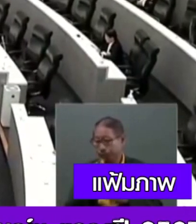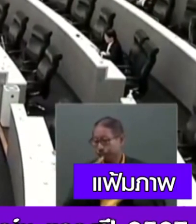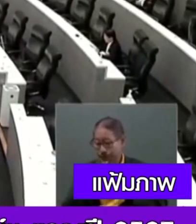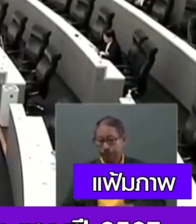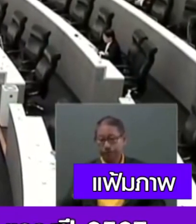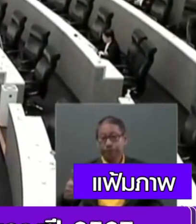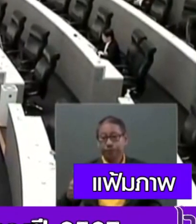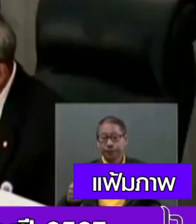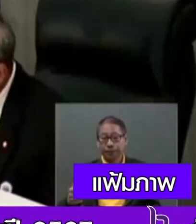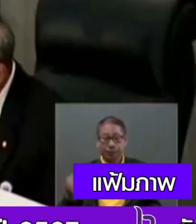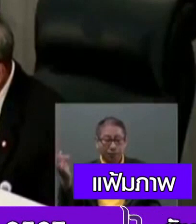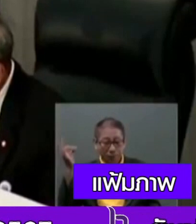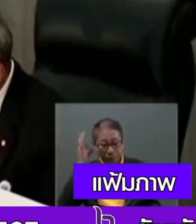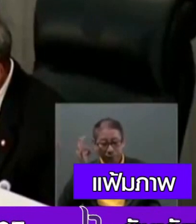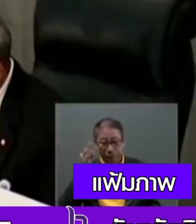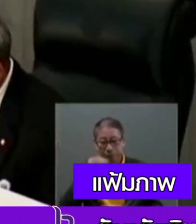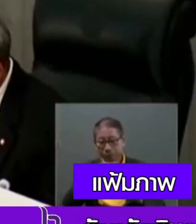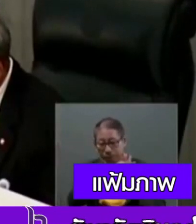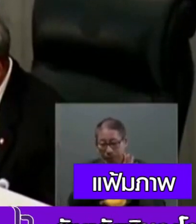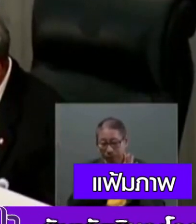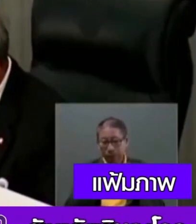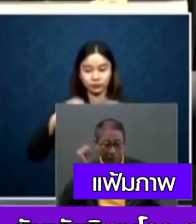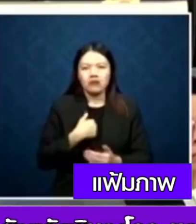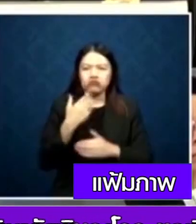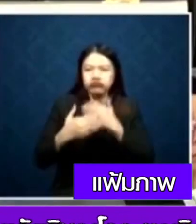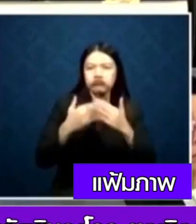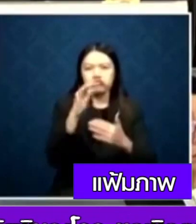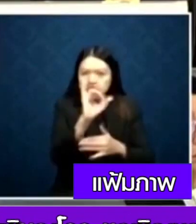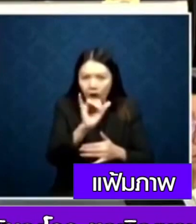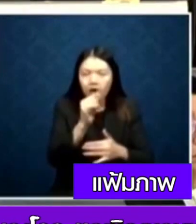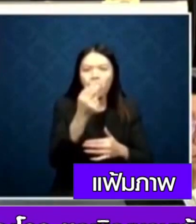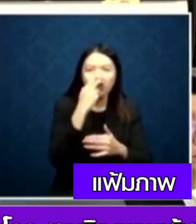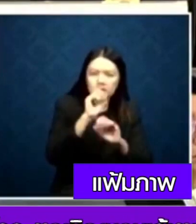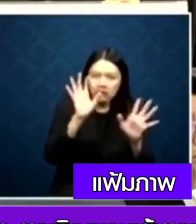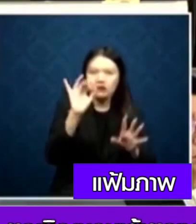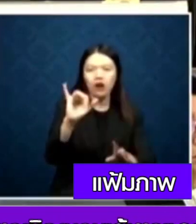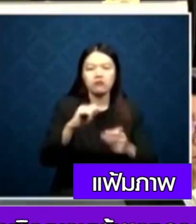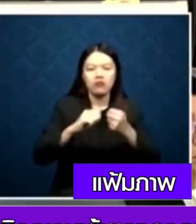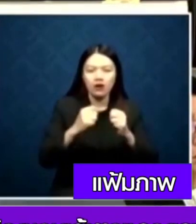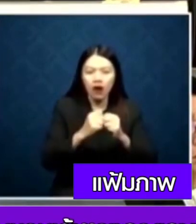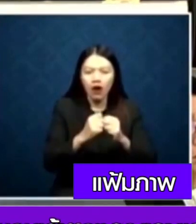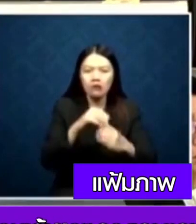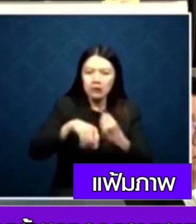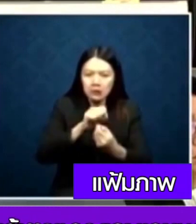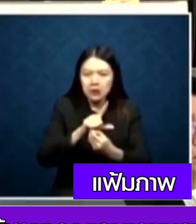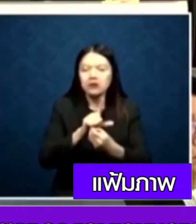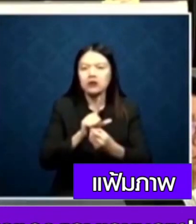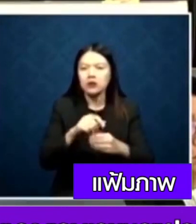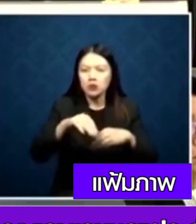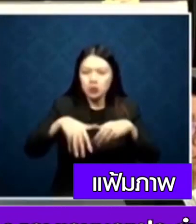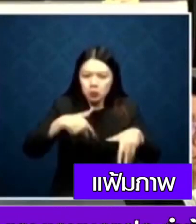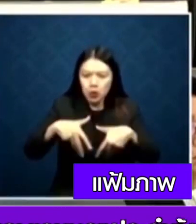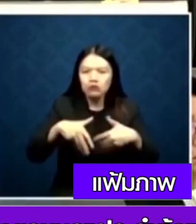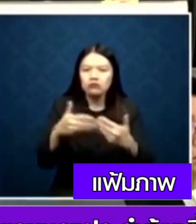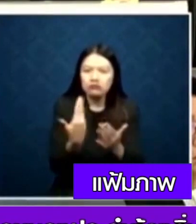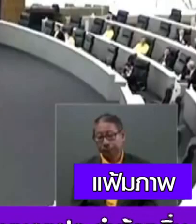และเชื่อมั่นว่ารัฐบาลจะสามารถตอบข้อซักถามของสวได้ทุกประเด็นทั้งเรื่องของปัญหาเศรษฐกิจและปัญหาปากท้องเช่นเรื่อง